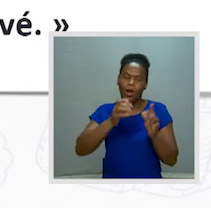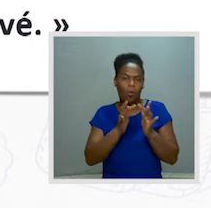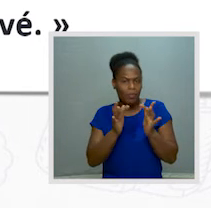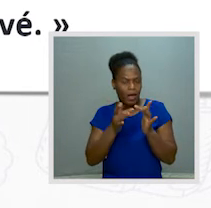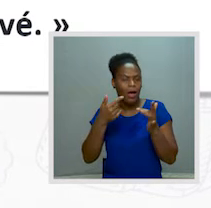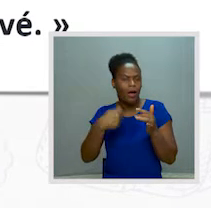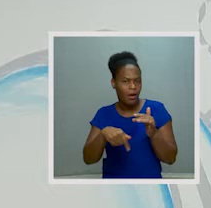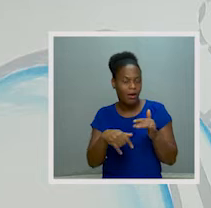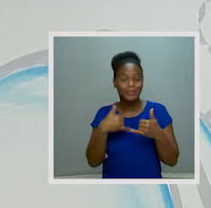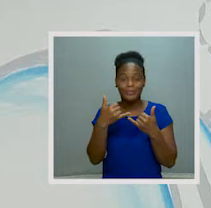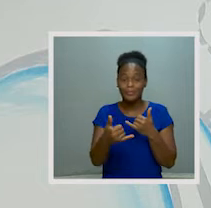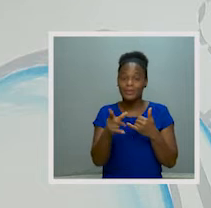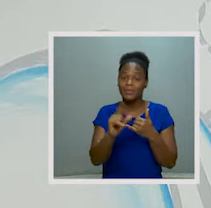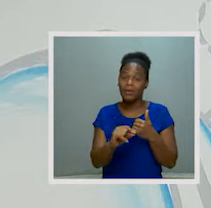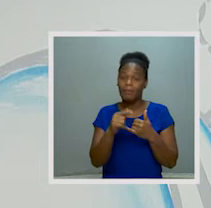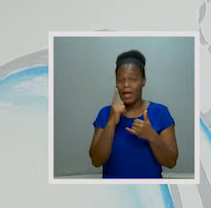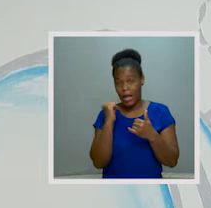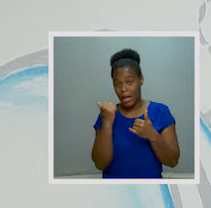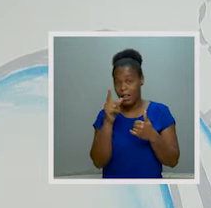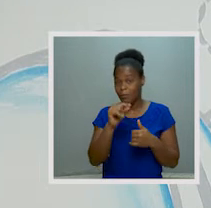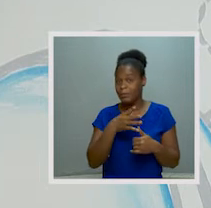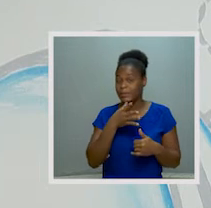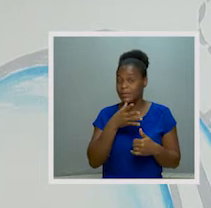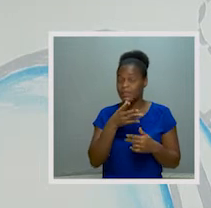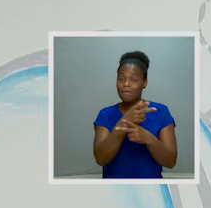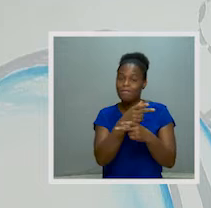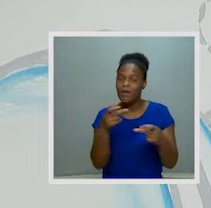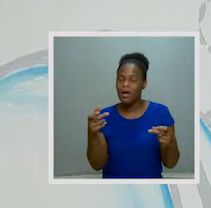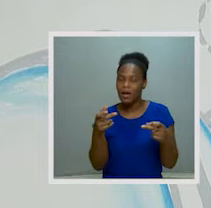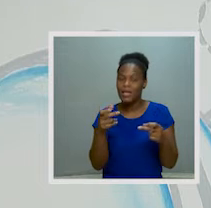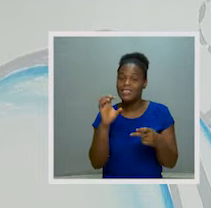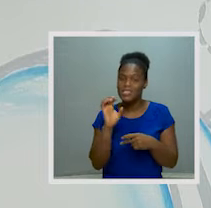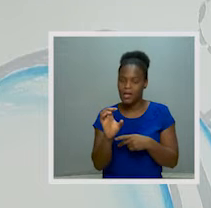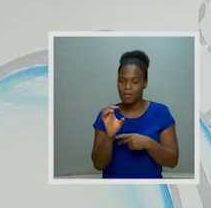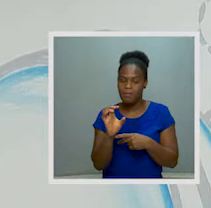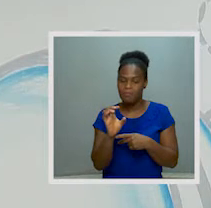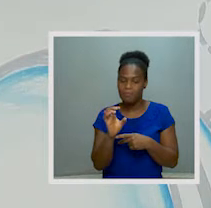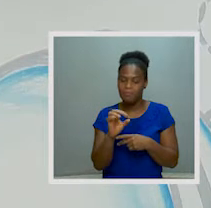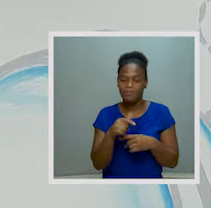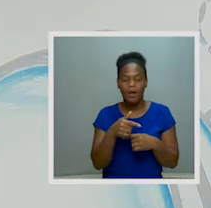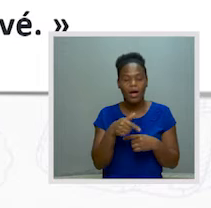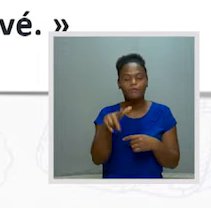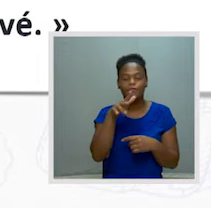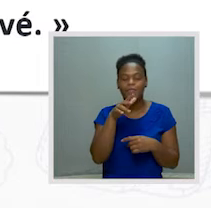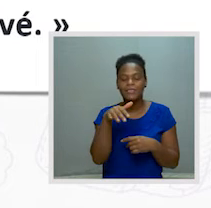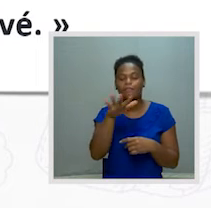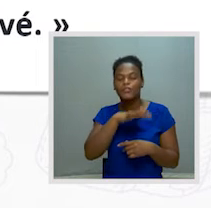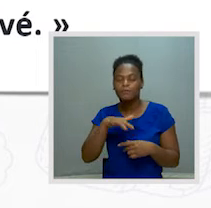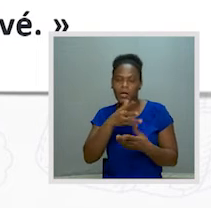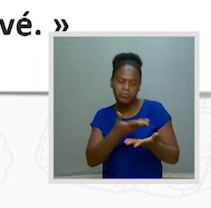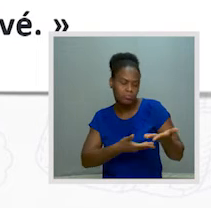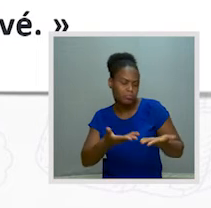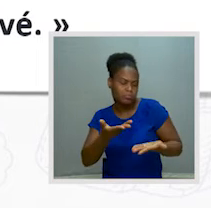ce contact. Puis, c'est elle aussi qui prononce la phrase C. C'est un